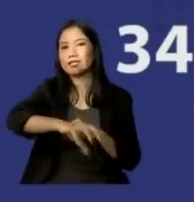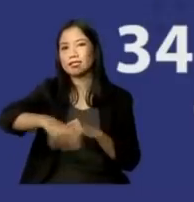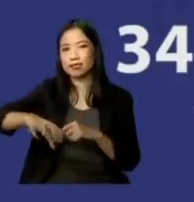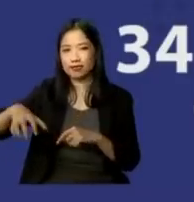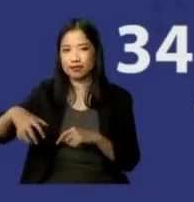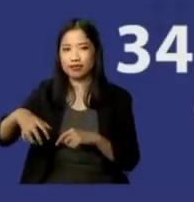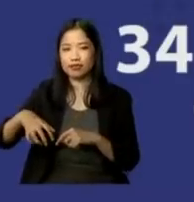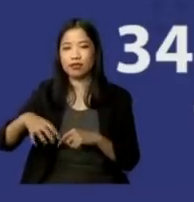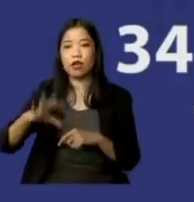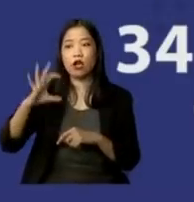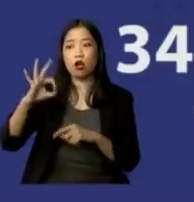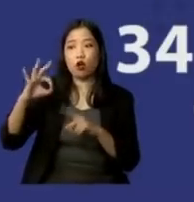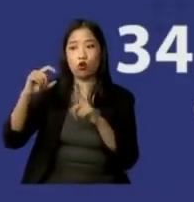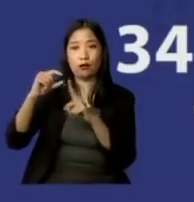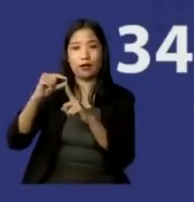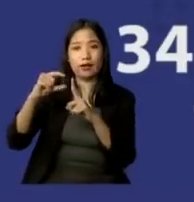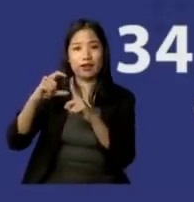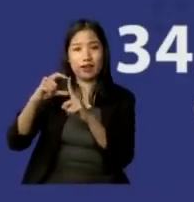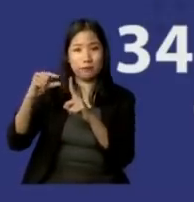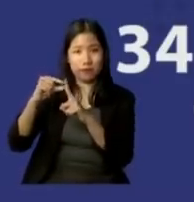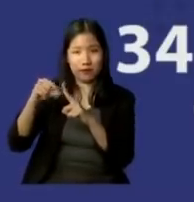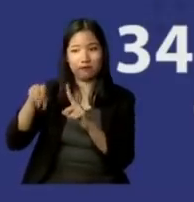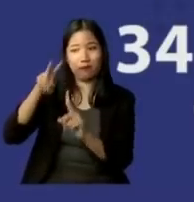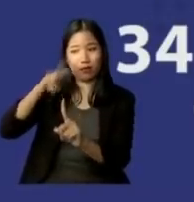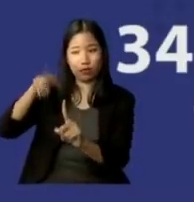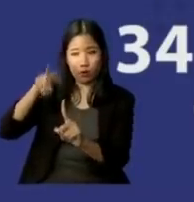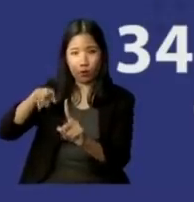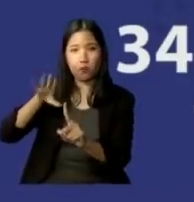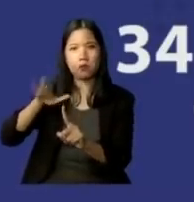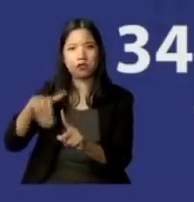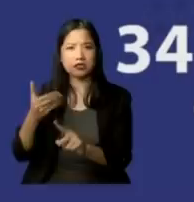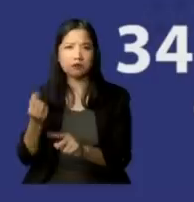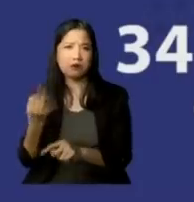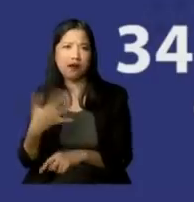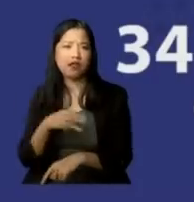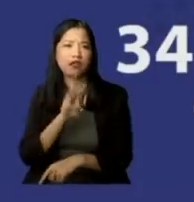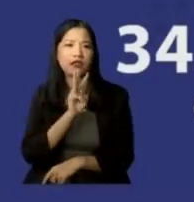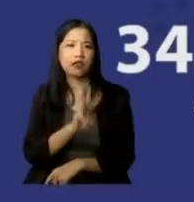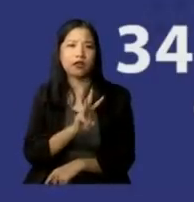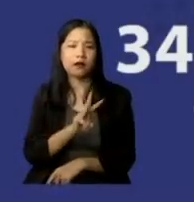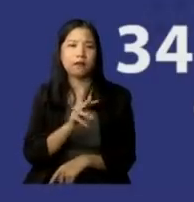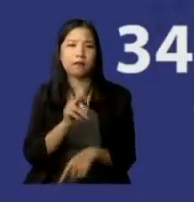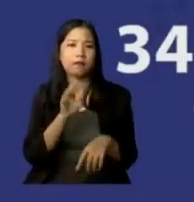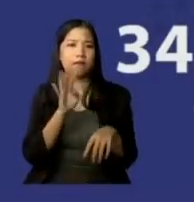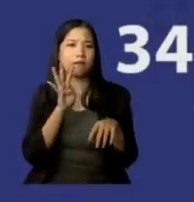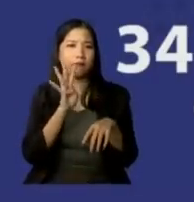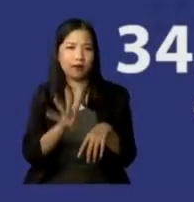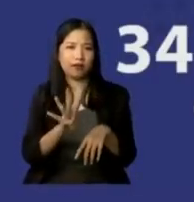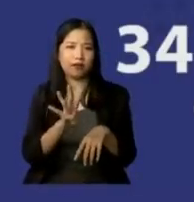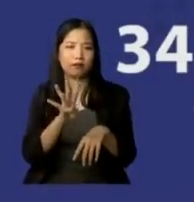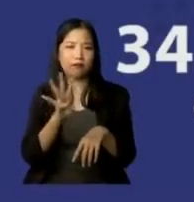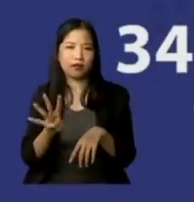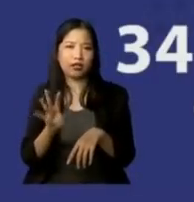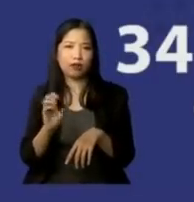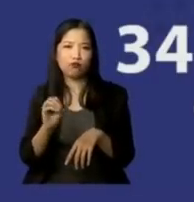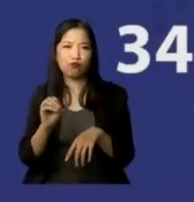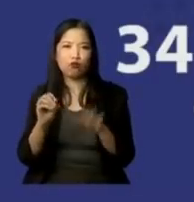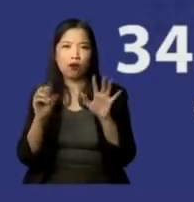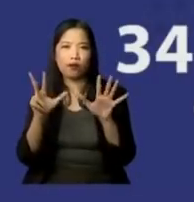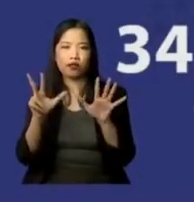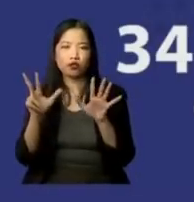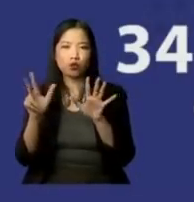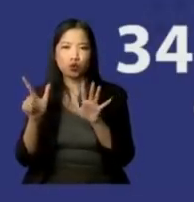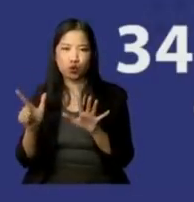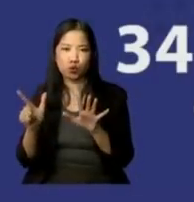Hai kasus UTP yang masih kita panto sebanyak 30 4887 orang dan